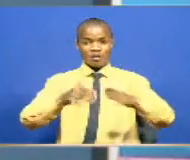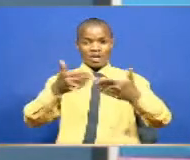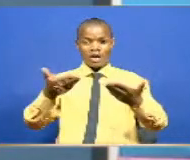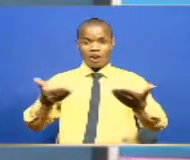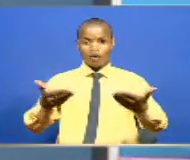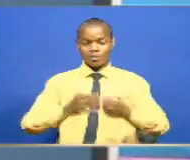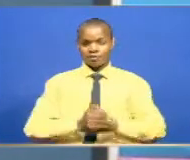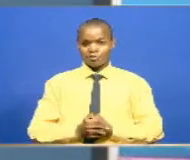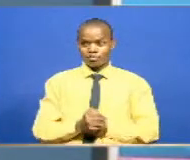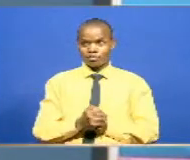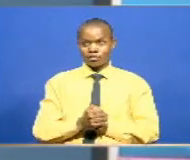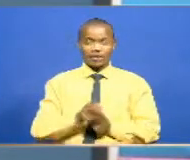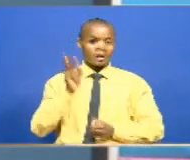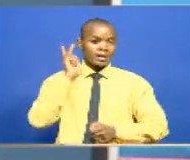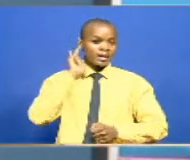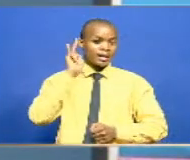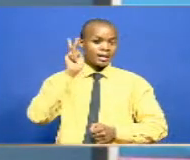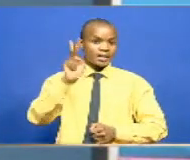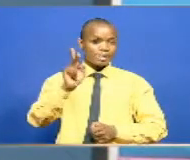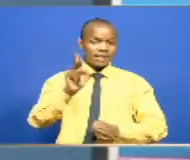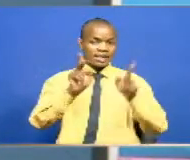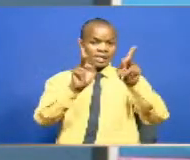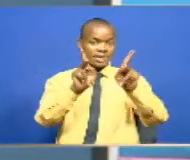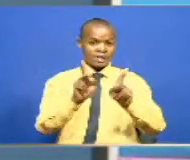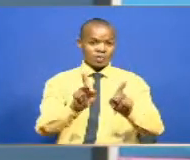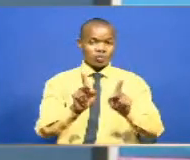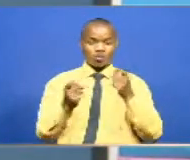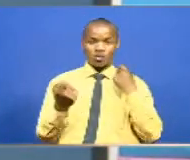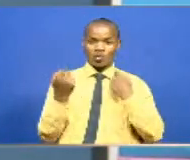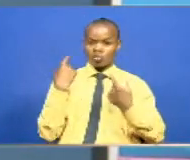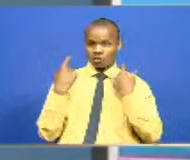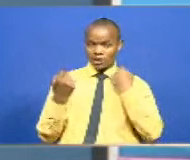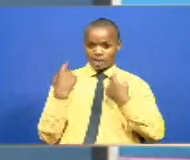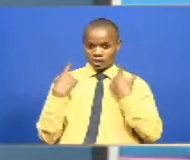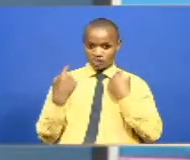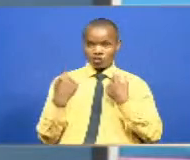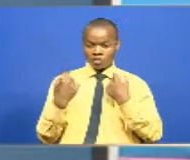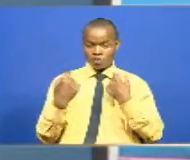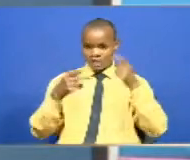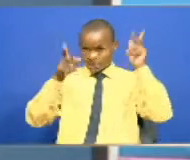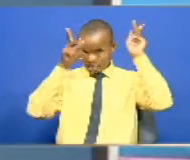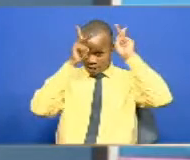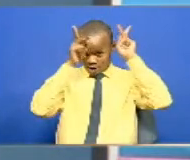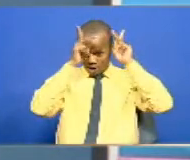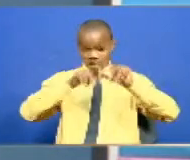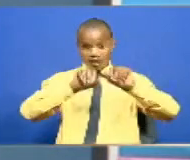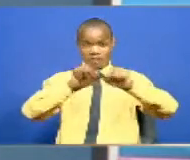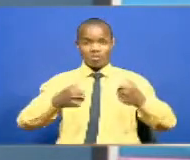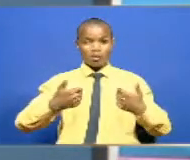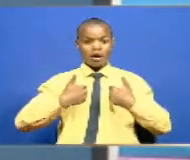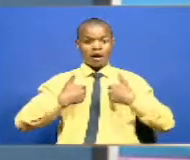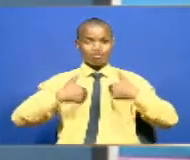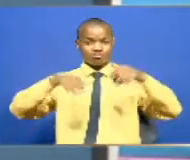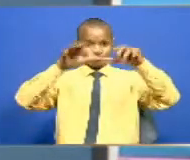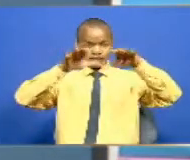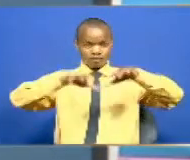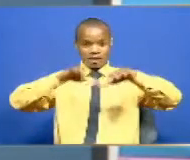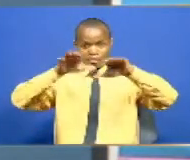kwamba maeneo ya Kisii, Kisumu, Kericho, Nakuru, Kakamega na Eldoret unatarajiwa kuna rasharasha za mvua na ngurumo za